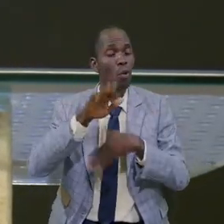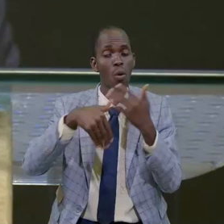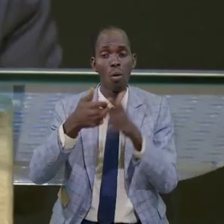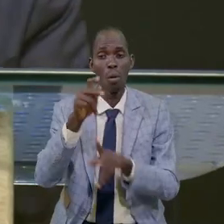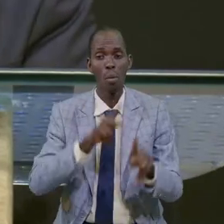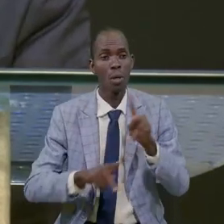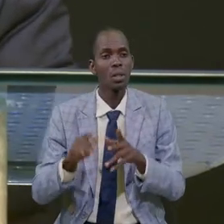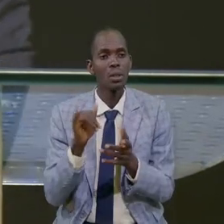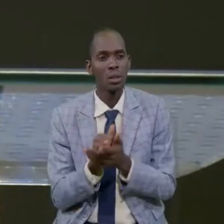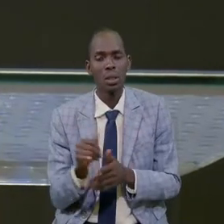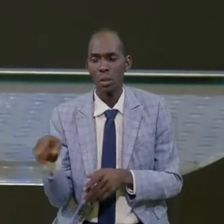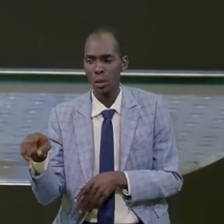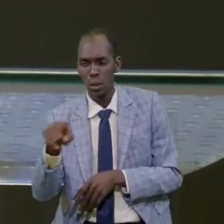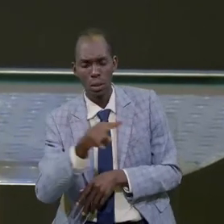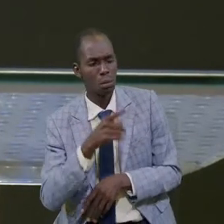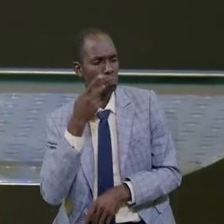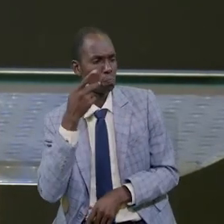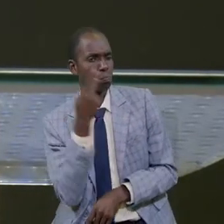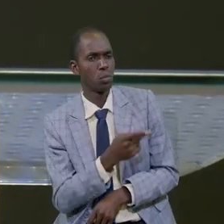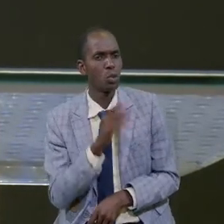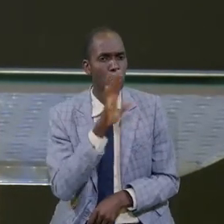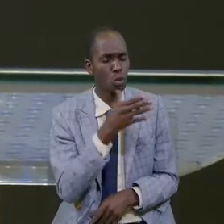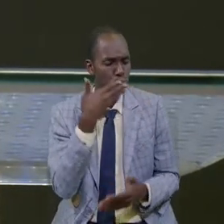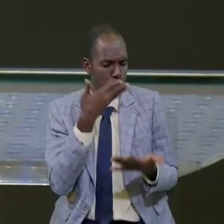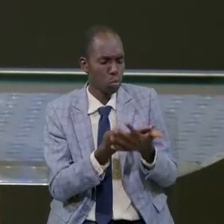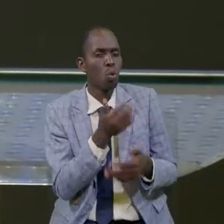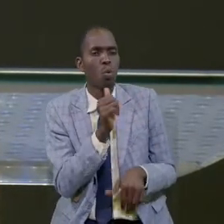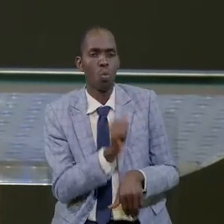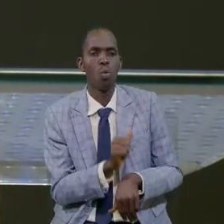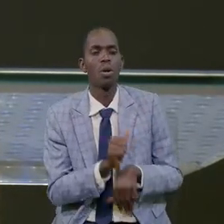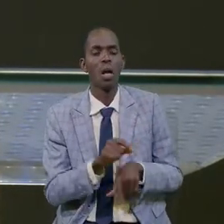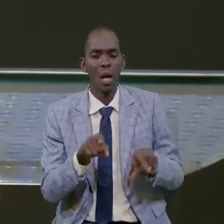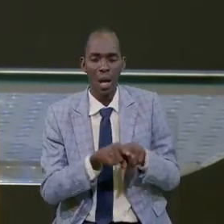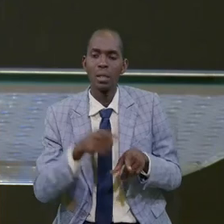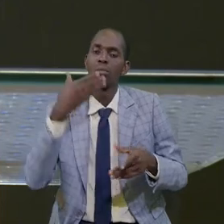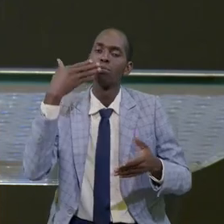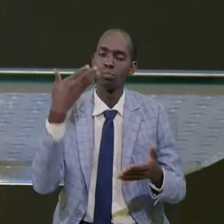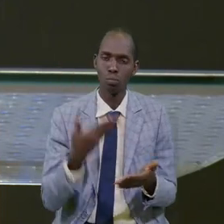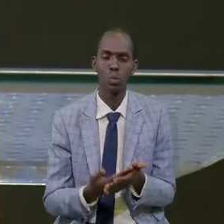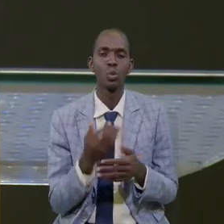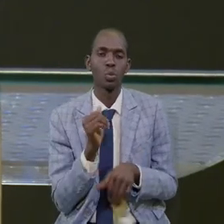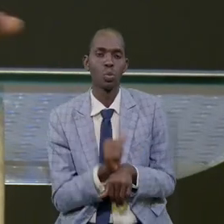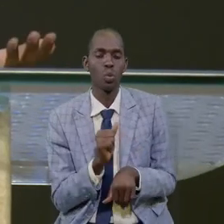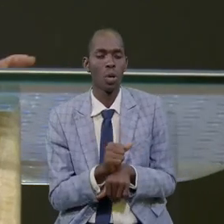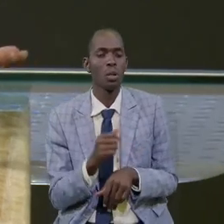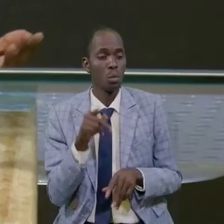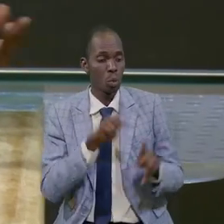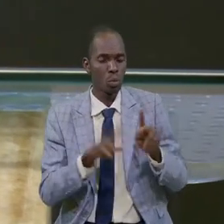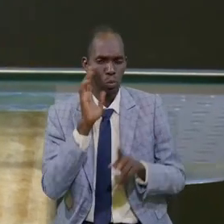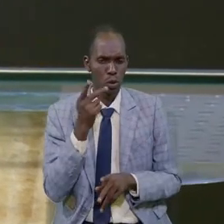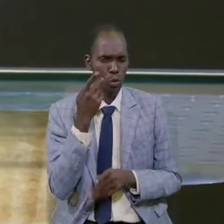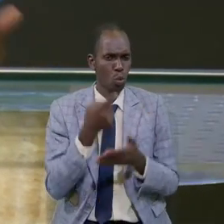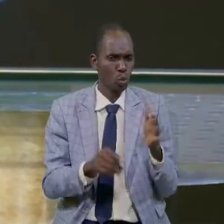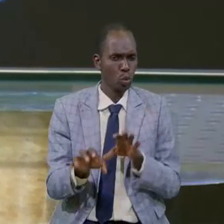bonnes œuvres et comme ils voient ces choses comme bonnes, qu'ils voient ces choses comme des choses acceptables, qu'ils voient